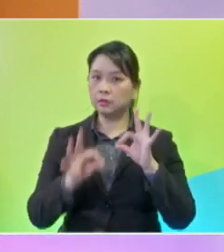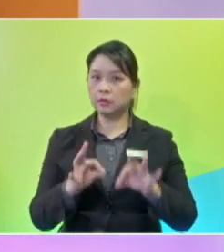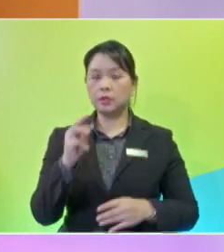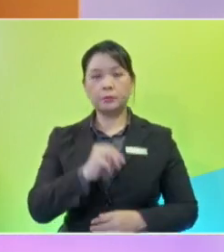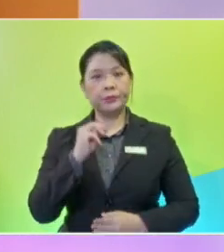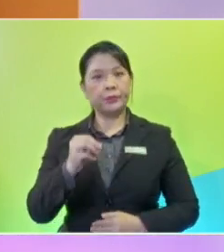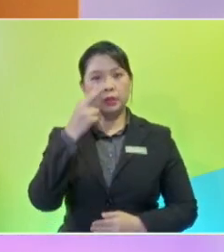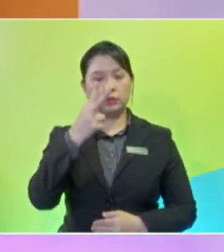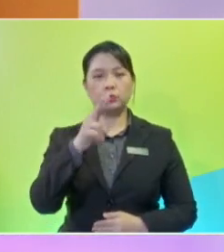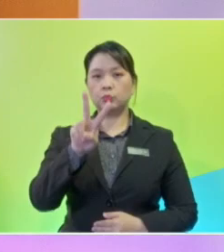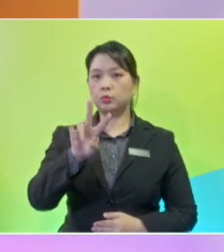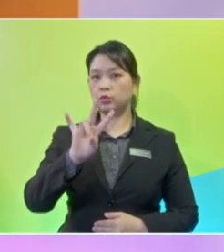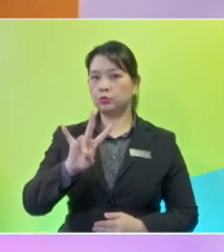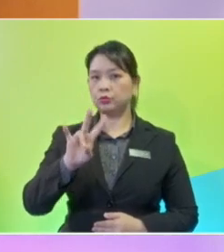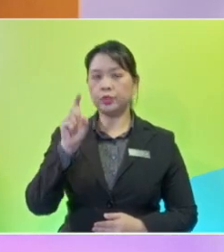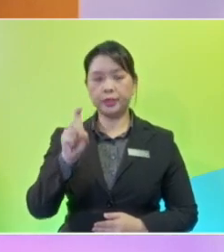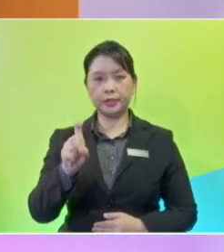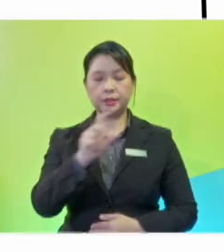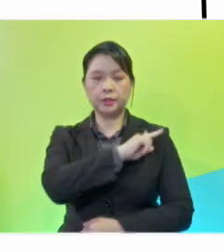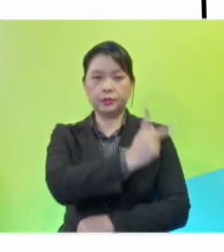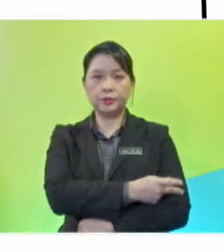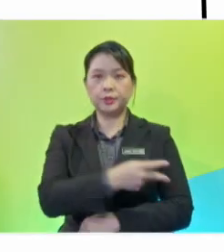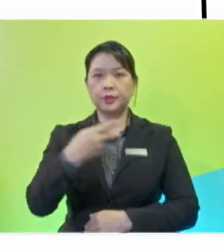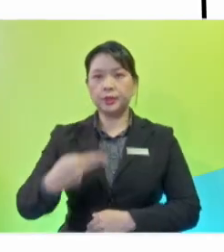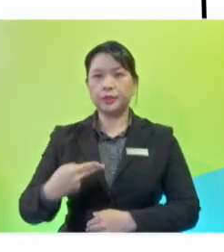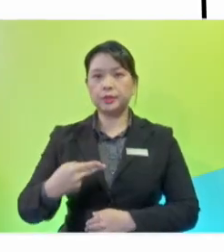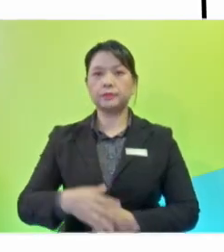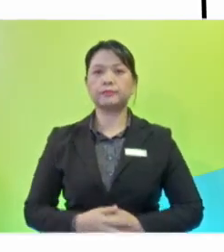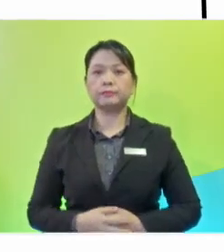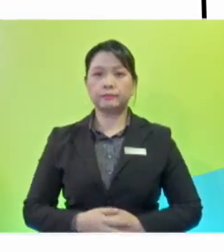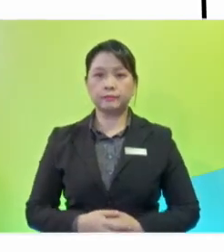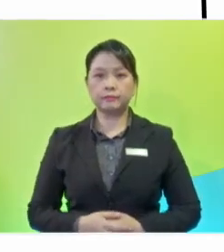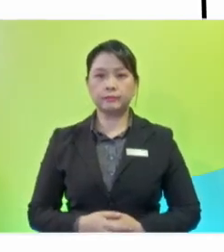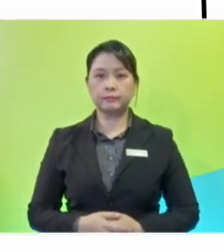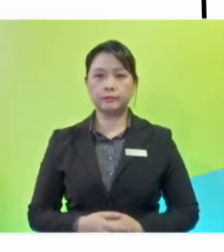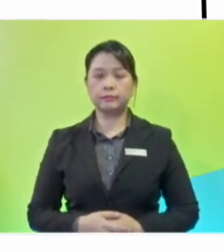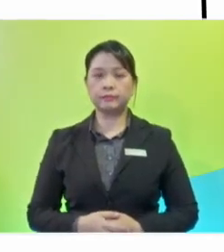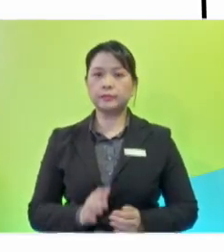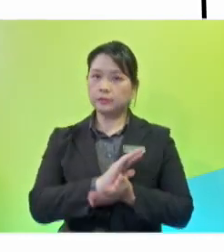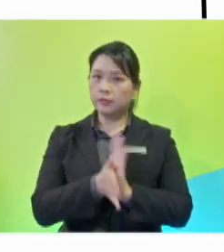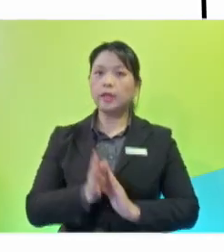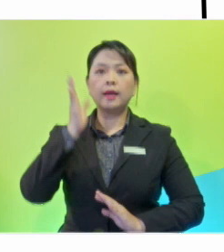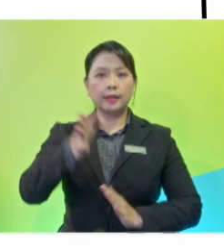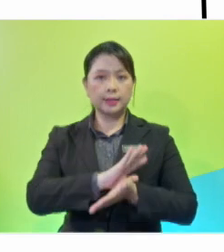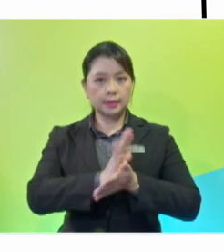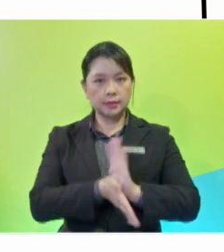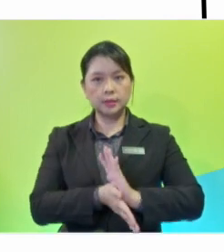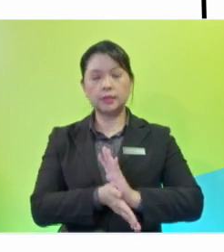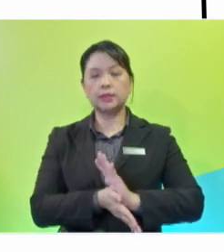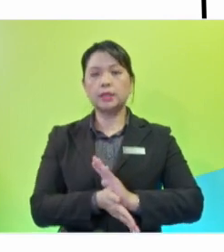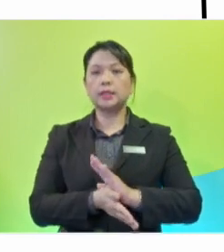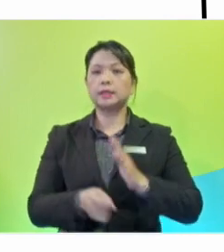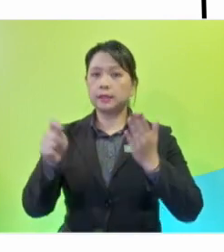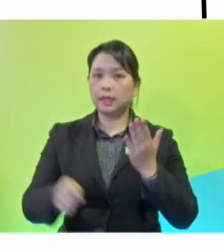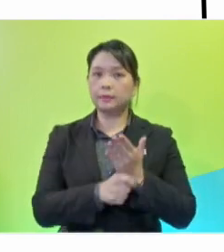xx37 X dia adalah kita akan jadi tambah 3